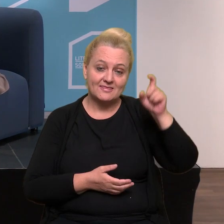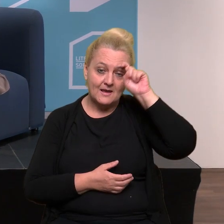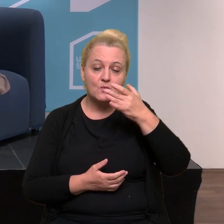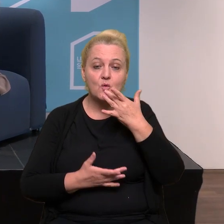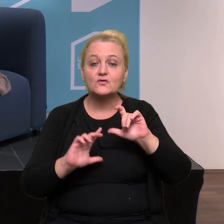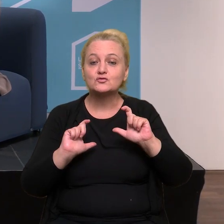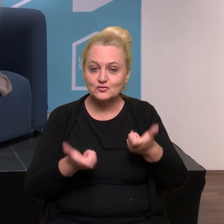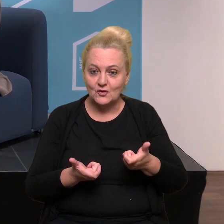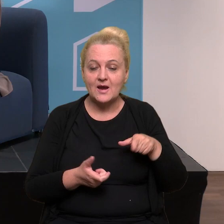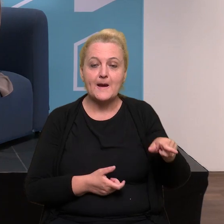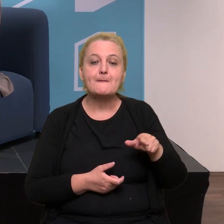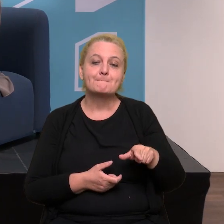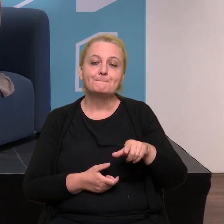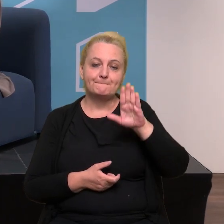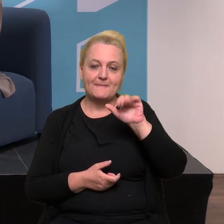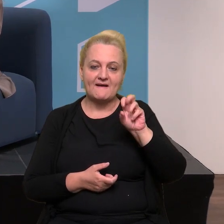się, że